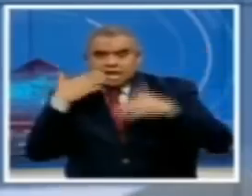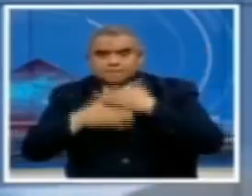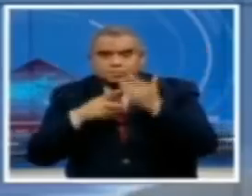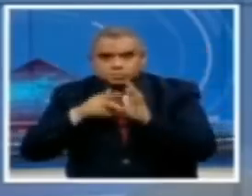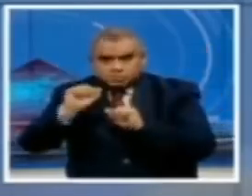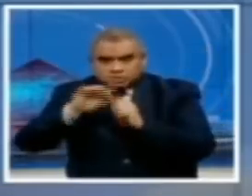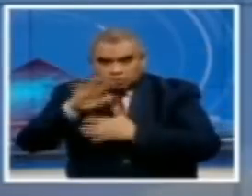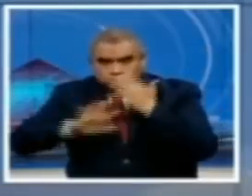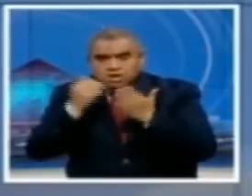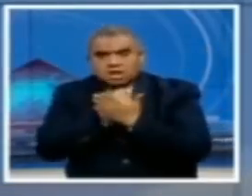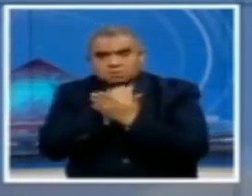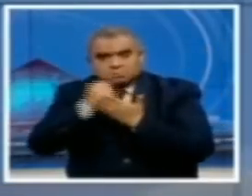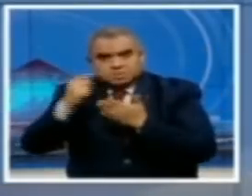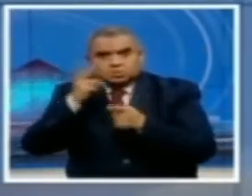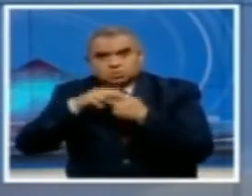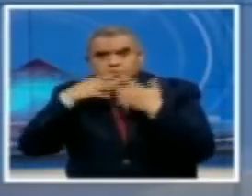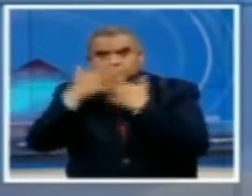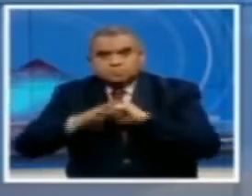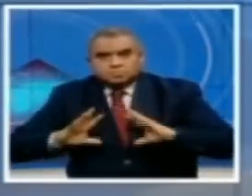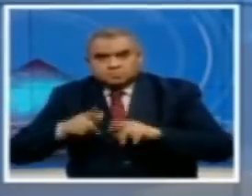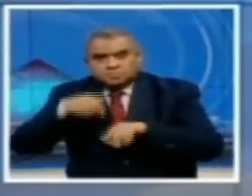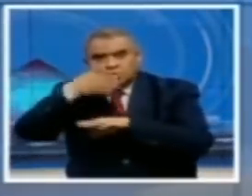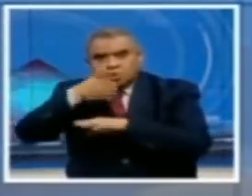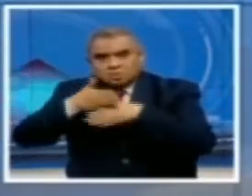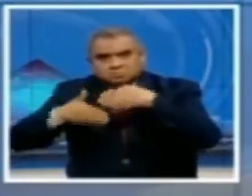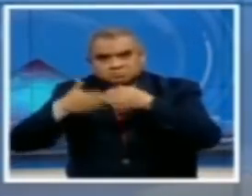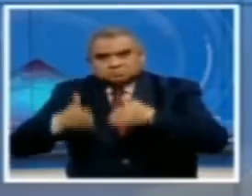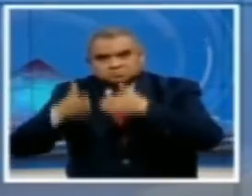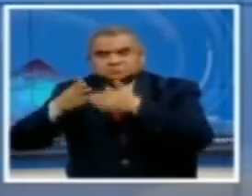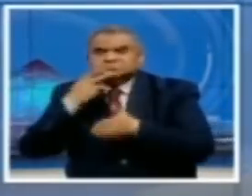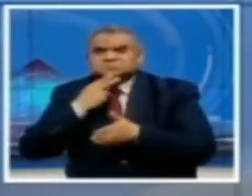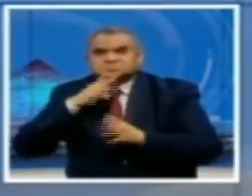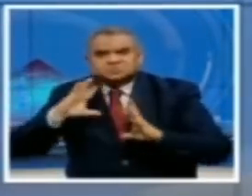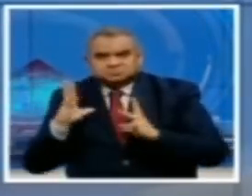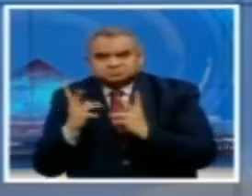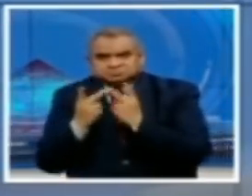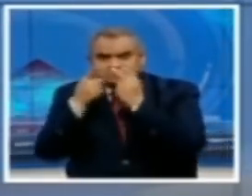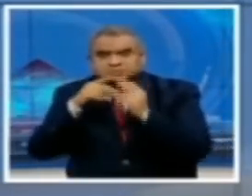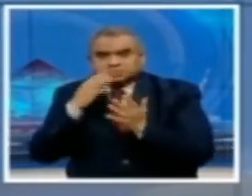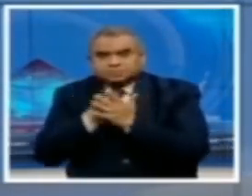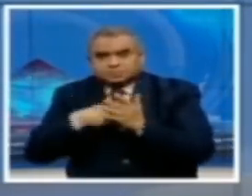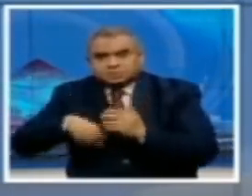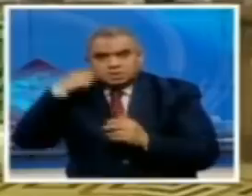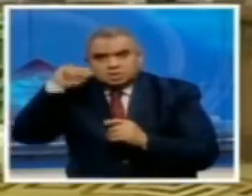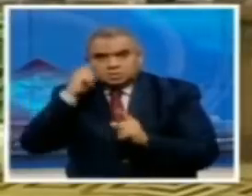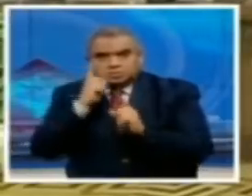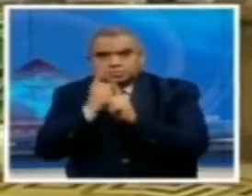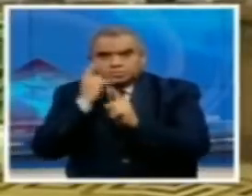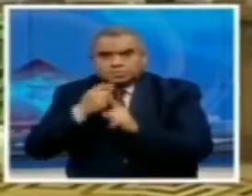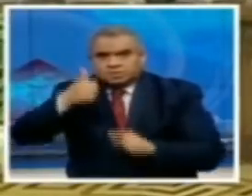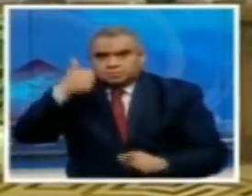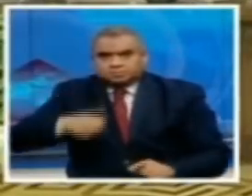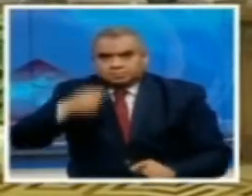بها، بالإضافة إلى ضرورة الانتهاء من مشروعات البنية الأساسية. جاء ذلك خلال لقاء رئيس الوزراء